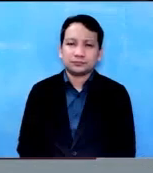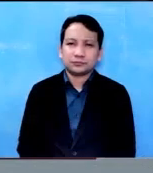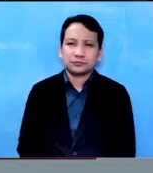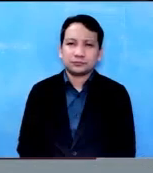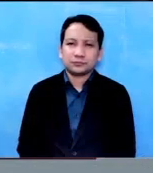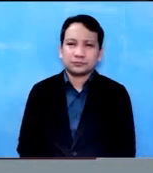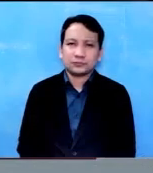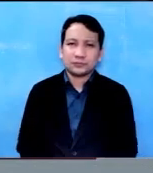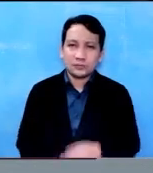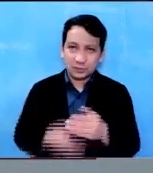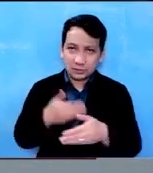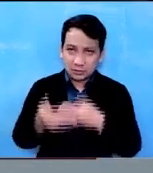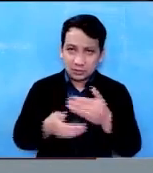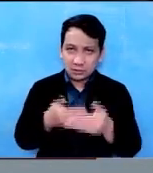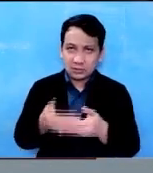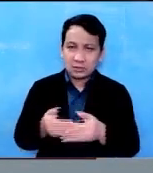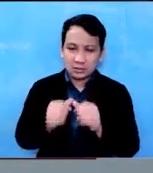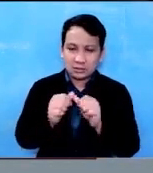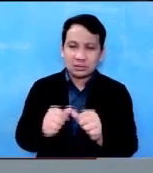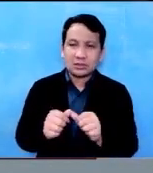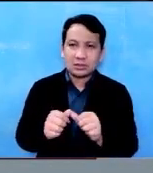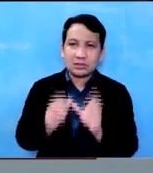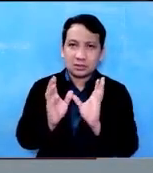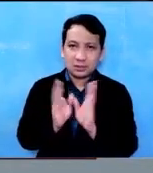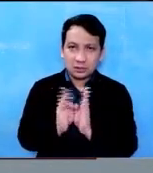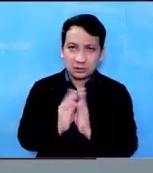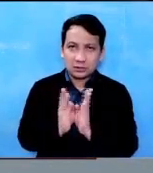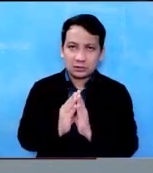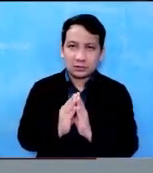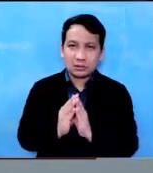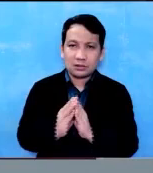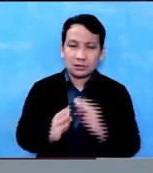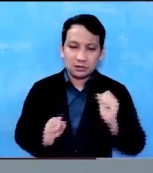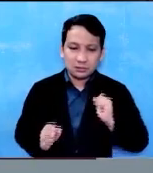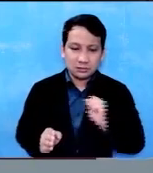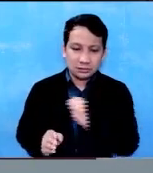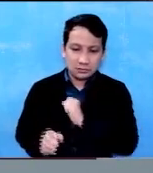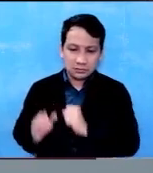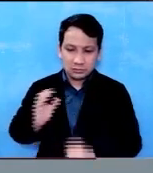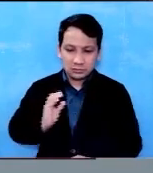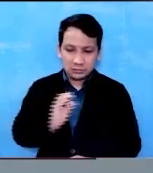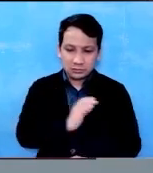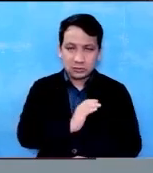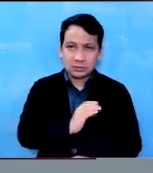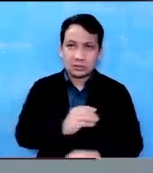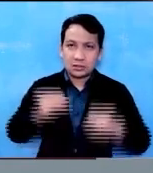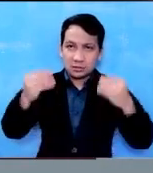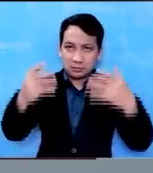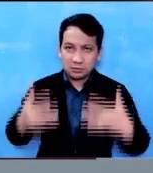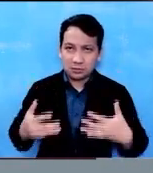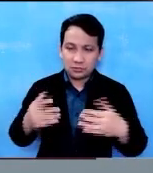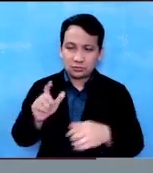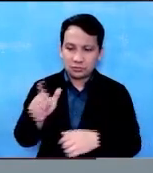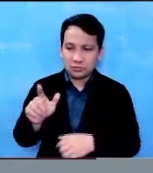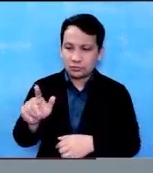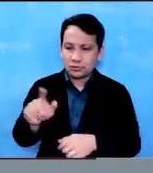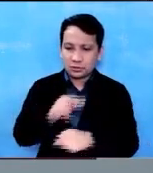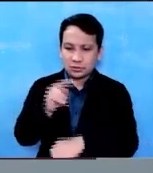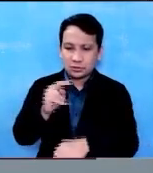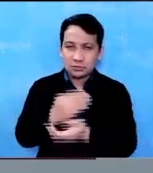na ang deliberasyon ng Bicameral Conference Committee sa mga magkakasalungat na probisyon ng 2023 budget na ipinasa ng Senado at